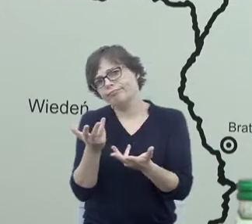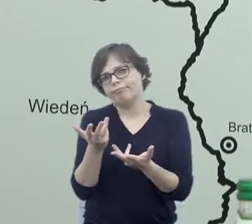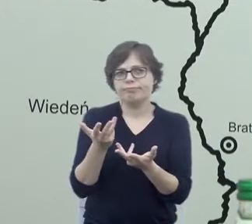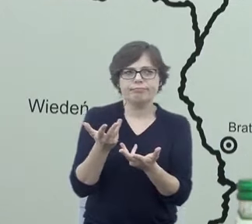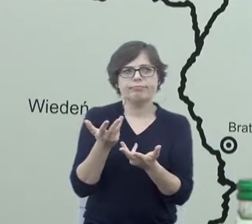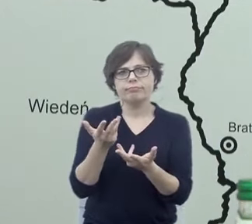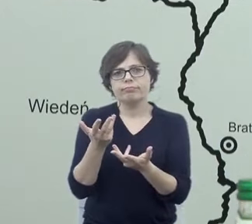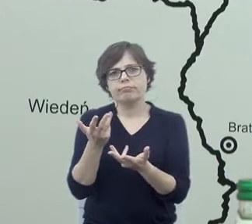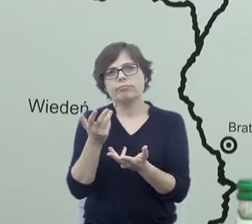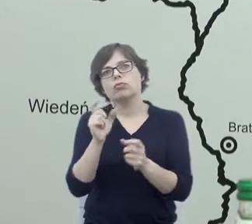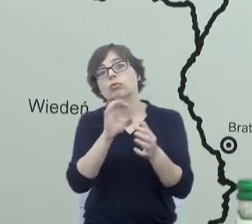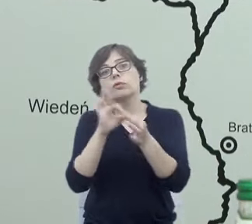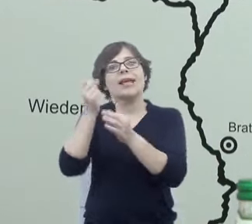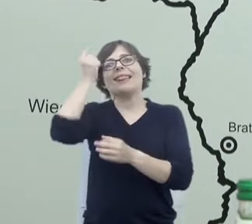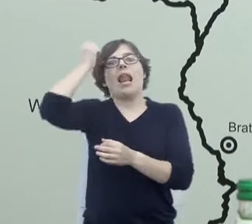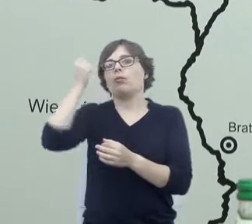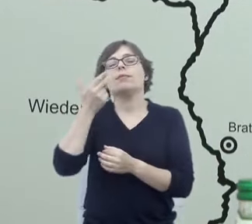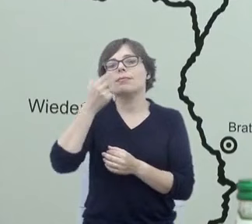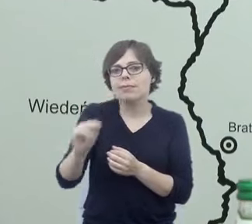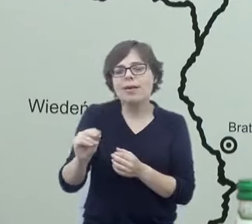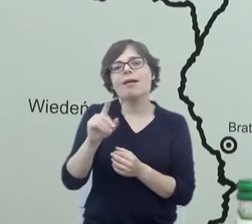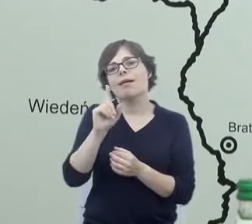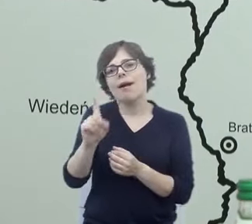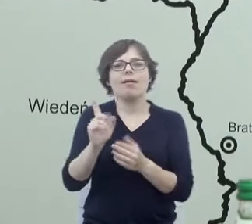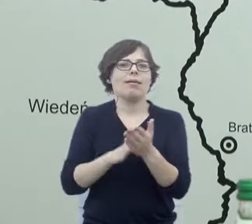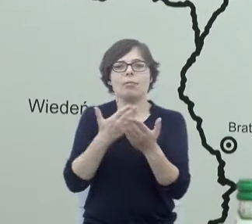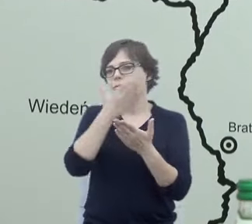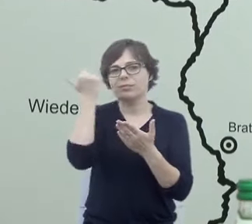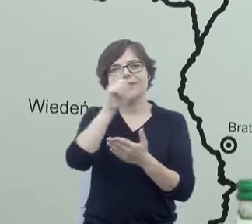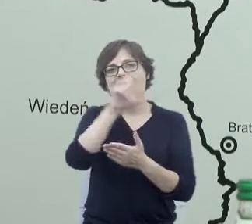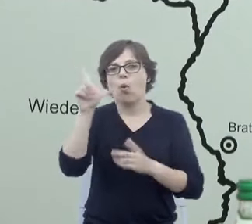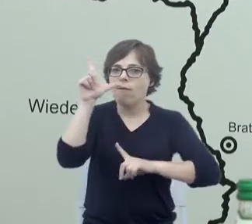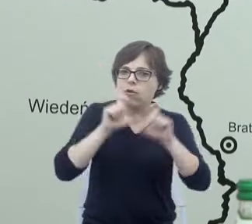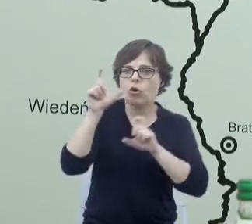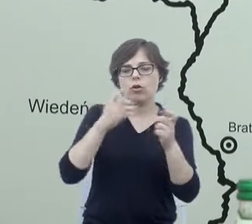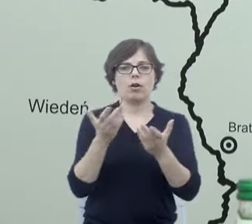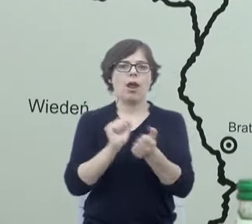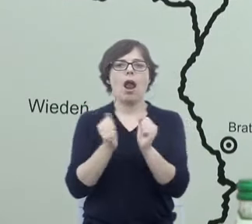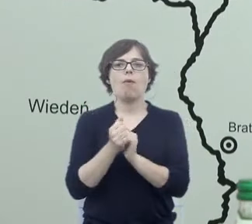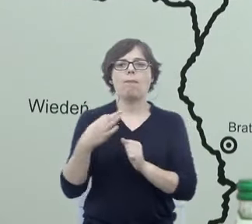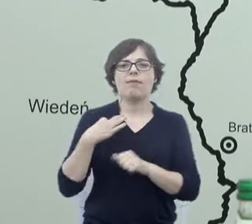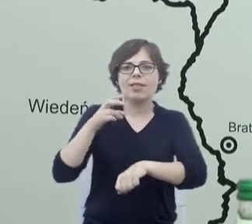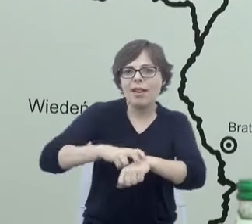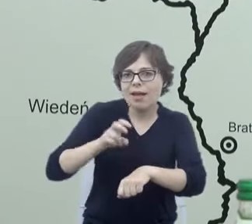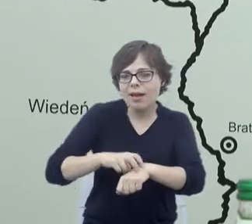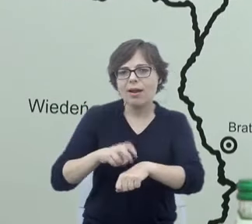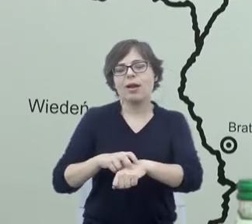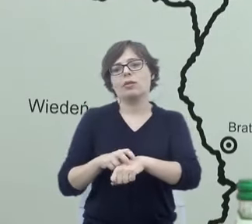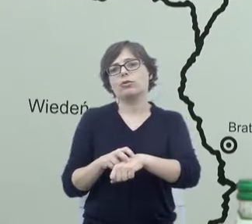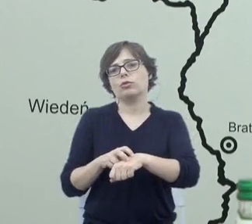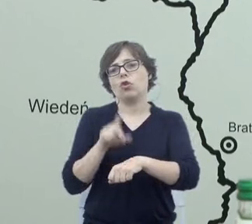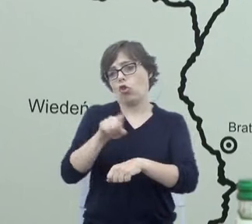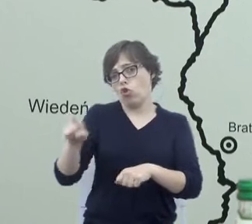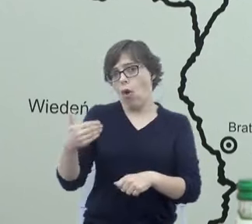nie intelektualnej, ale takie typu zakłady fotograficzne, prywatni lekarze, prawda,